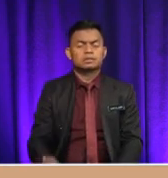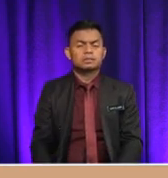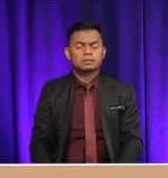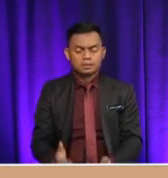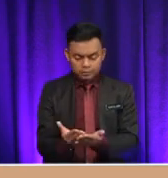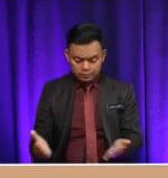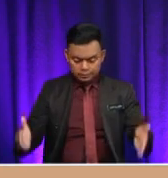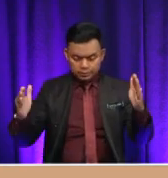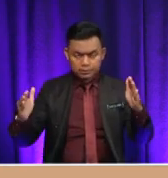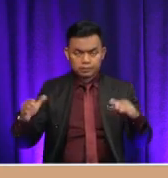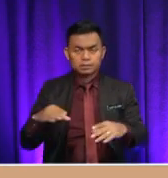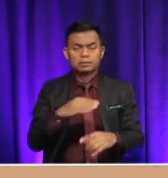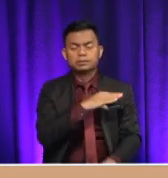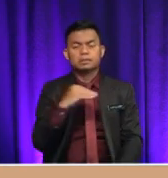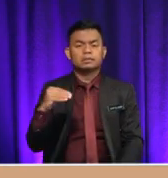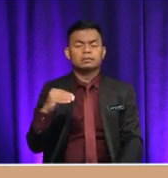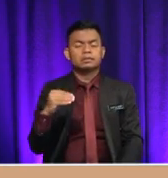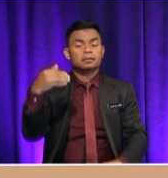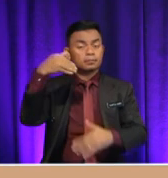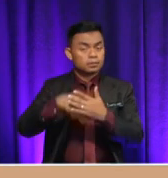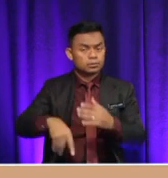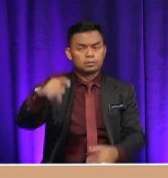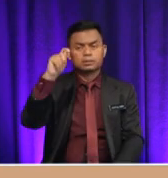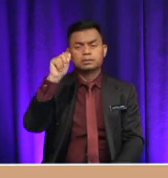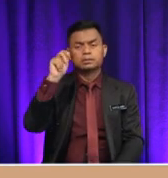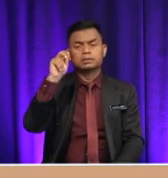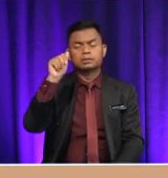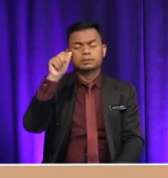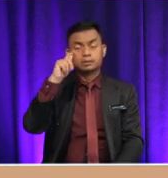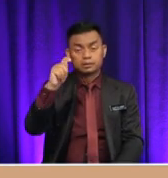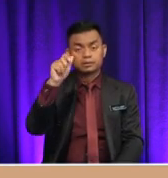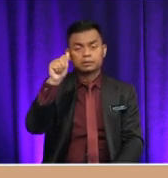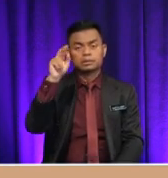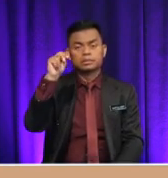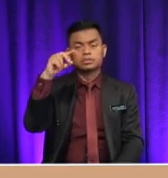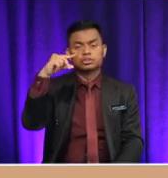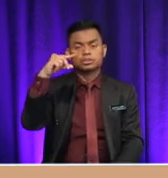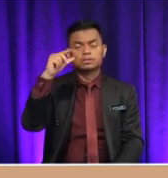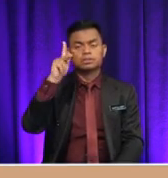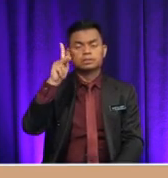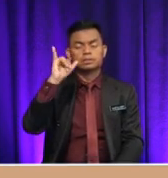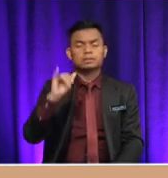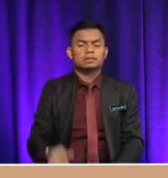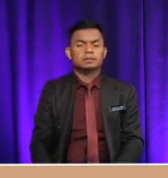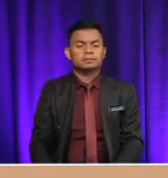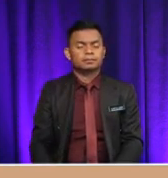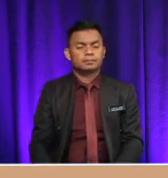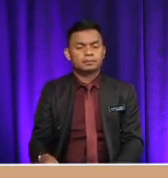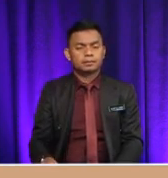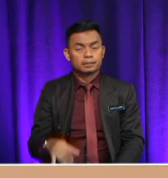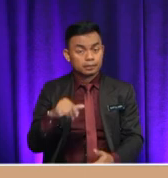tangki so bahagian ini kita Panggil sistem bakalan Air langsung dan